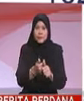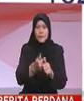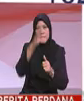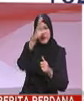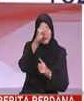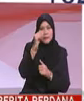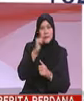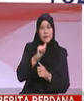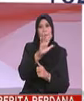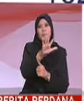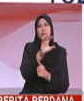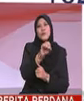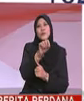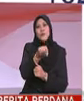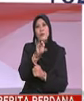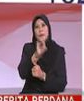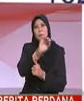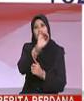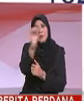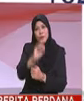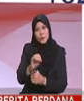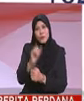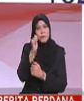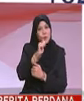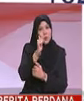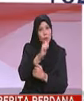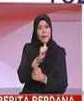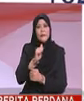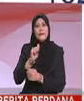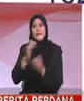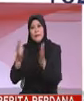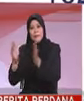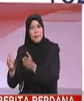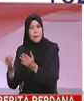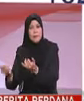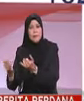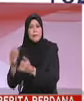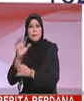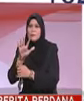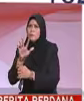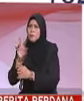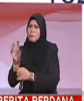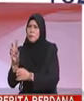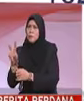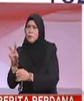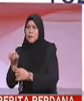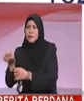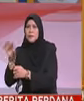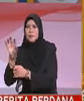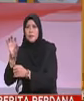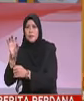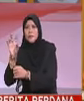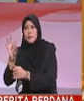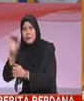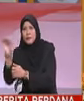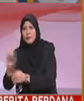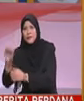jantina, 50.8% penduduk merupakan perempuan, manakala 49.2% ialah lelaki.